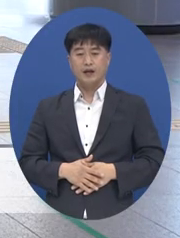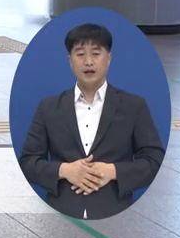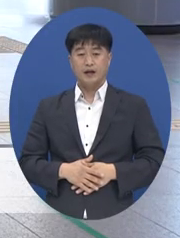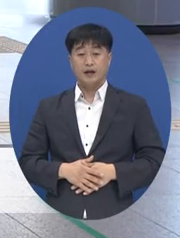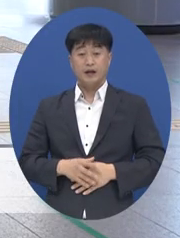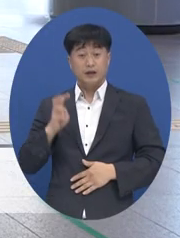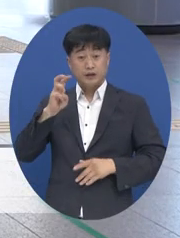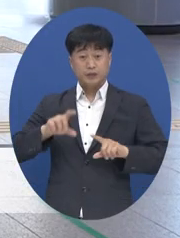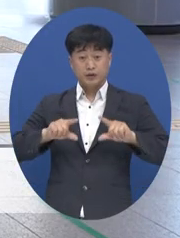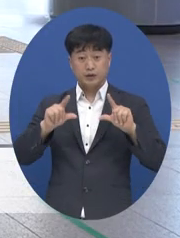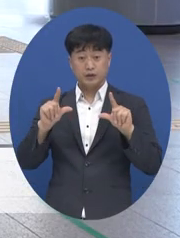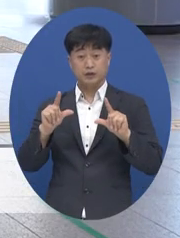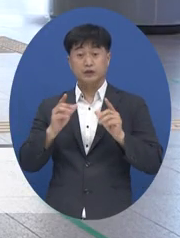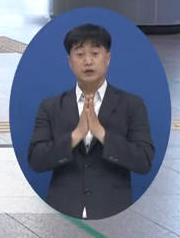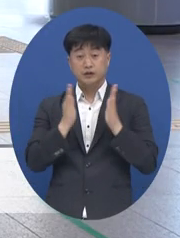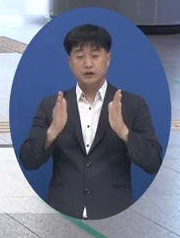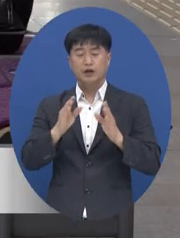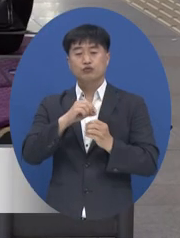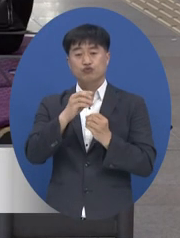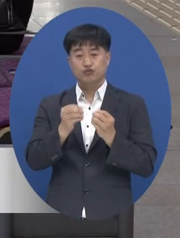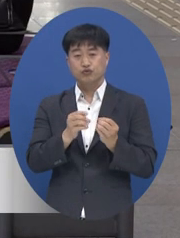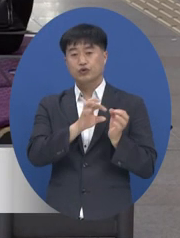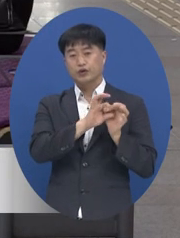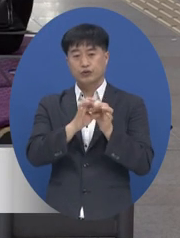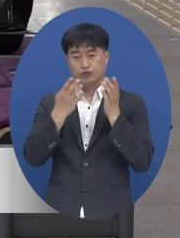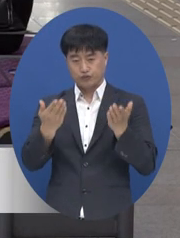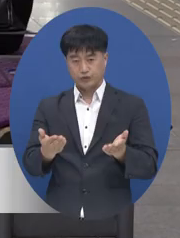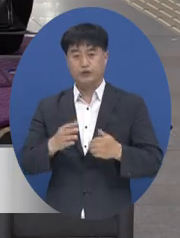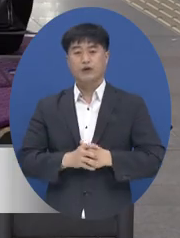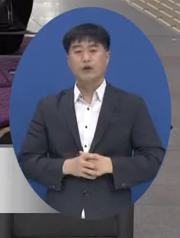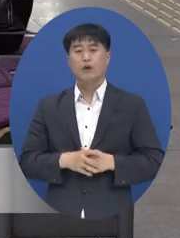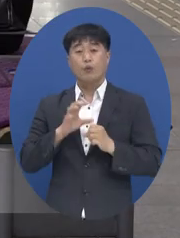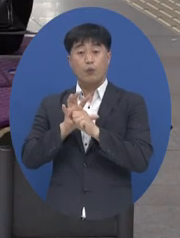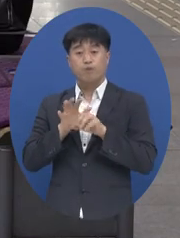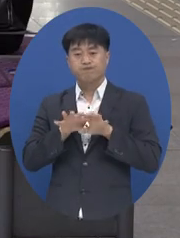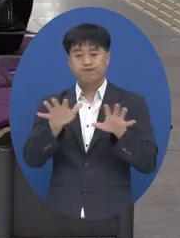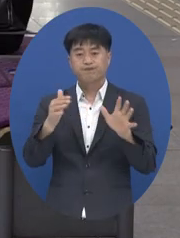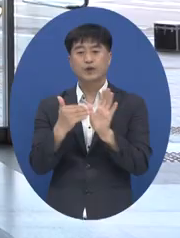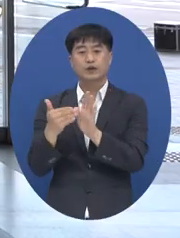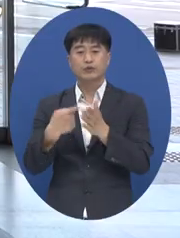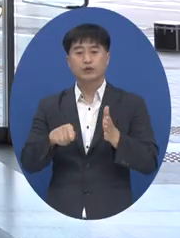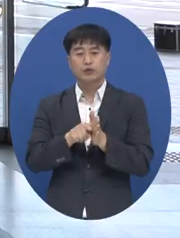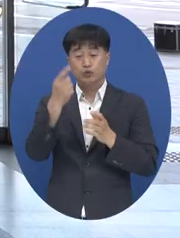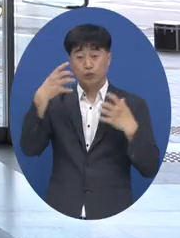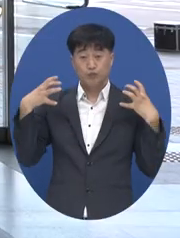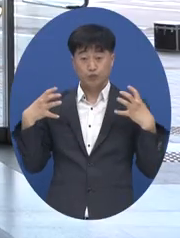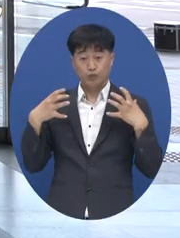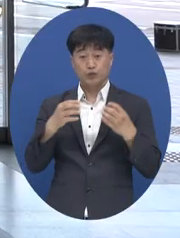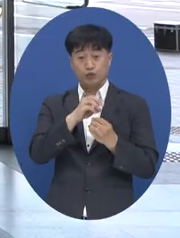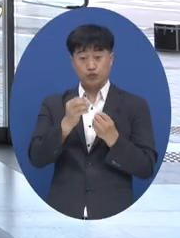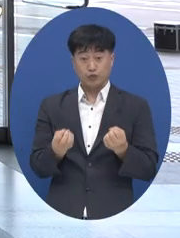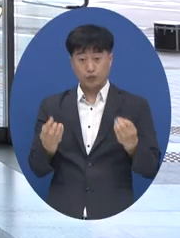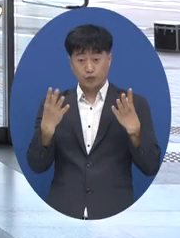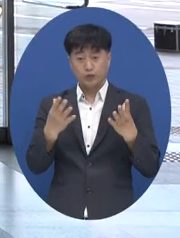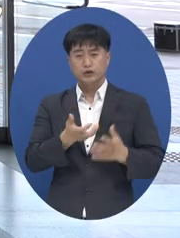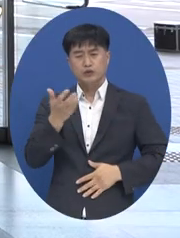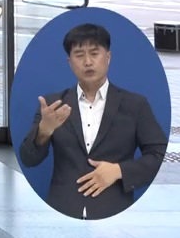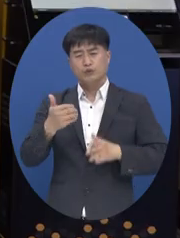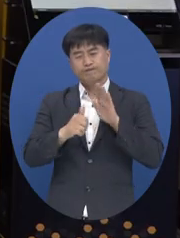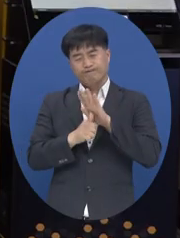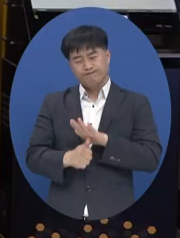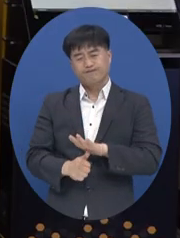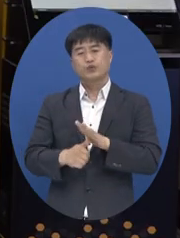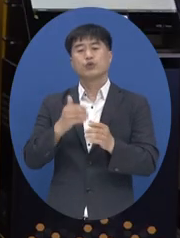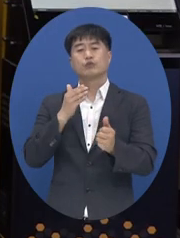30일부터 시작되는 추석연휴 코론 알고 의 확산을 막기 위해 정보에서는 추석명절 이동 자제를